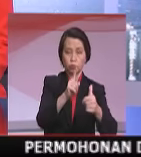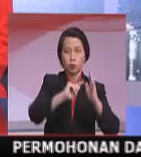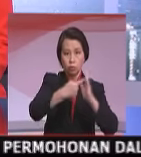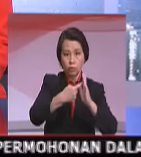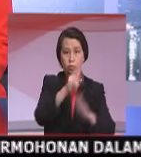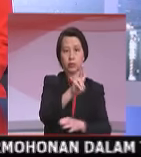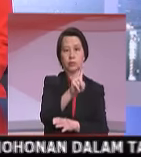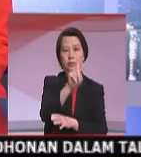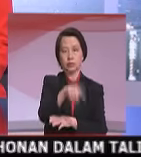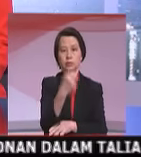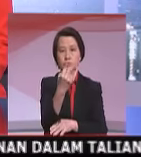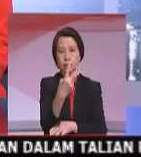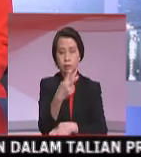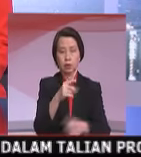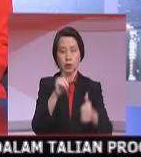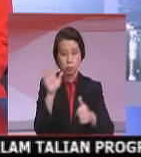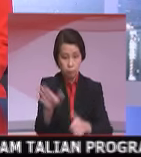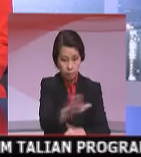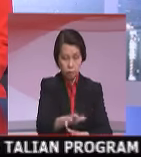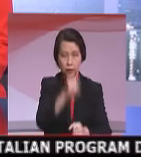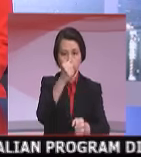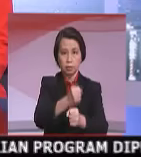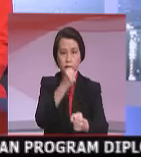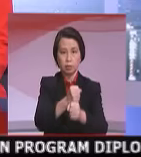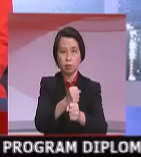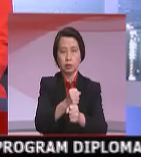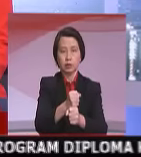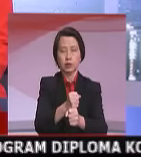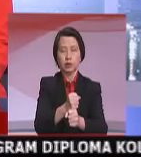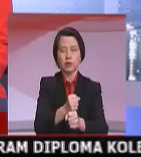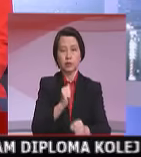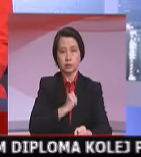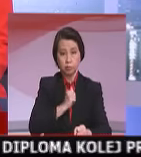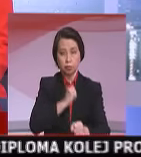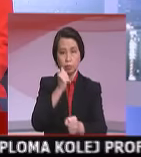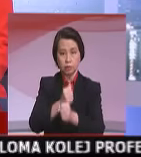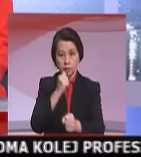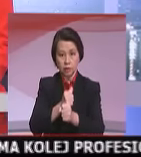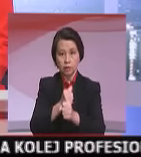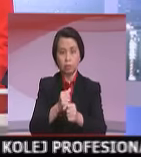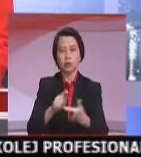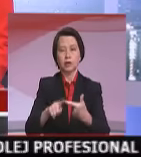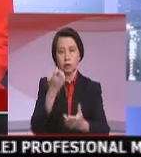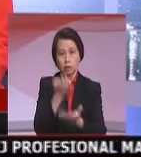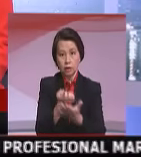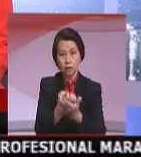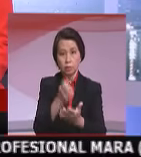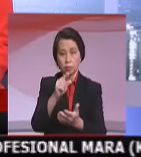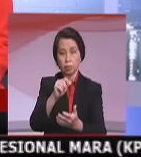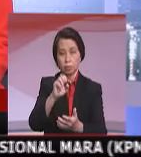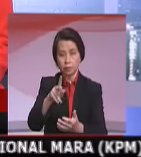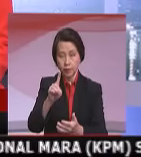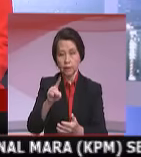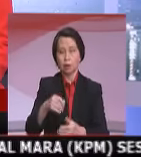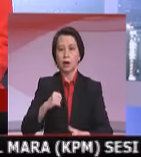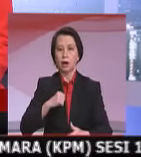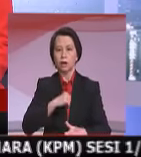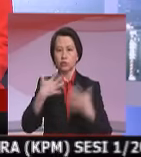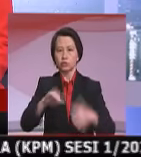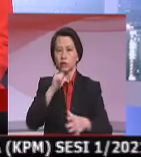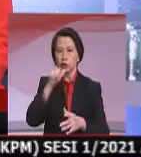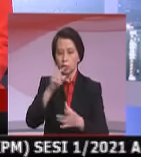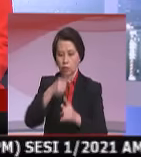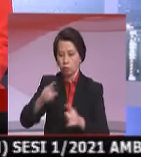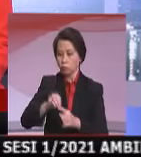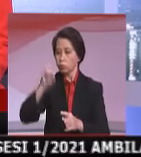Disember ini. Ia meliputi mereka yang bekerja dalam sektor formal, bekerja sendiri, pekerja sektor ekonomi gig, ahli yang sudah lama tidak